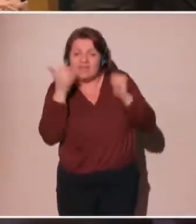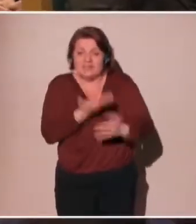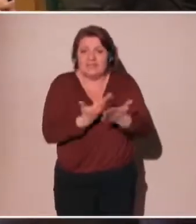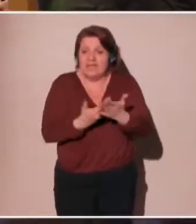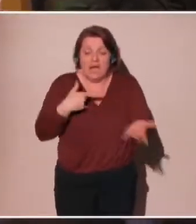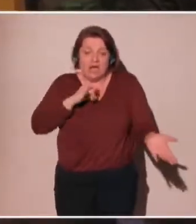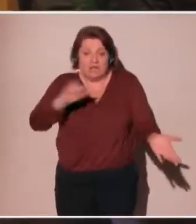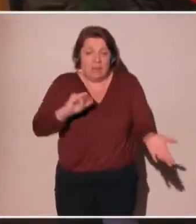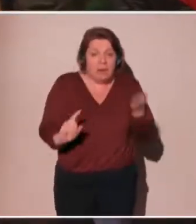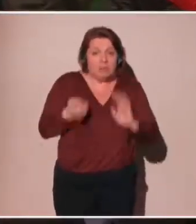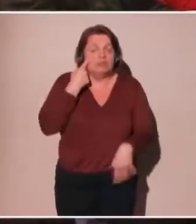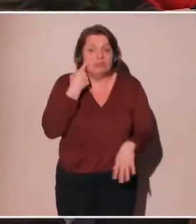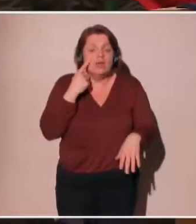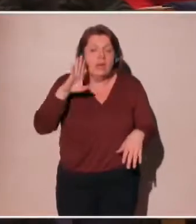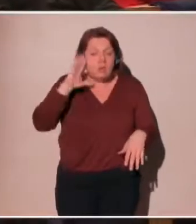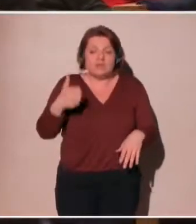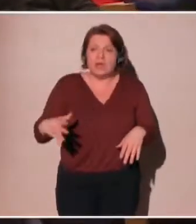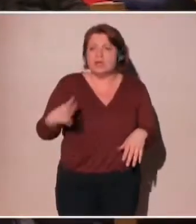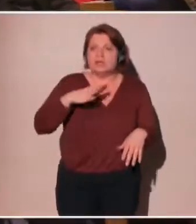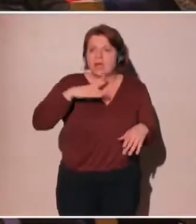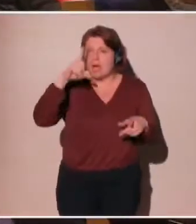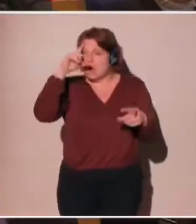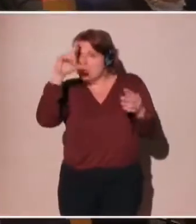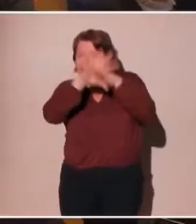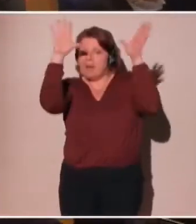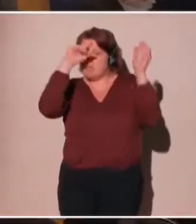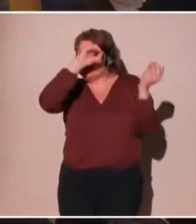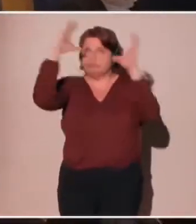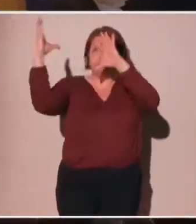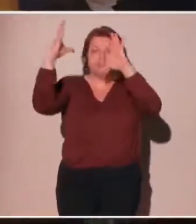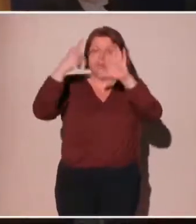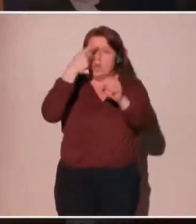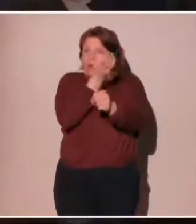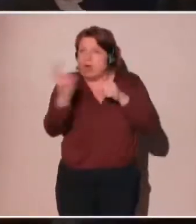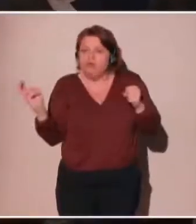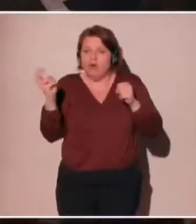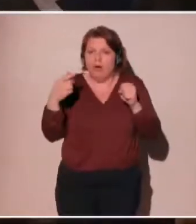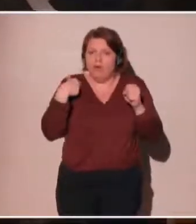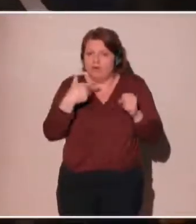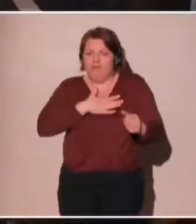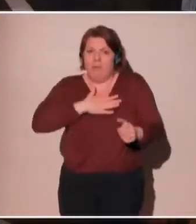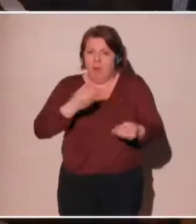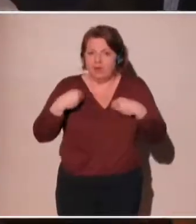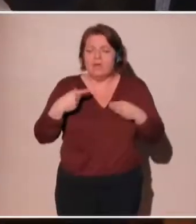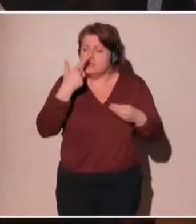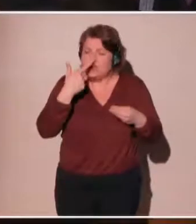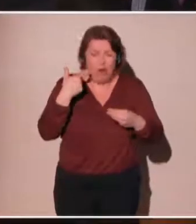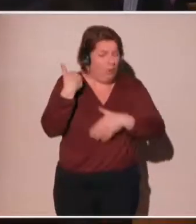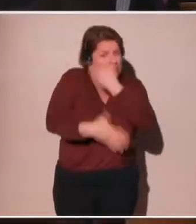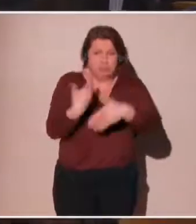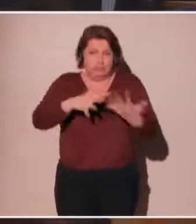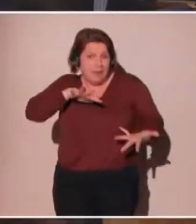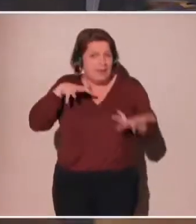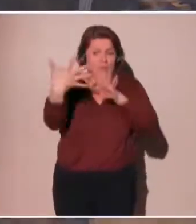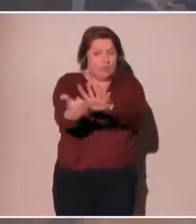entendu parler. Et donc, on a comme ça des images de choses qui seraient extrêmement terrifiantes, extrêmement dangereuses. Les choses vont évoluer à une vitesse telle du